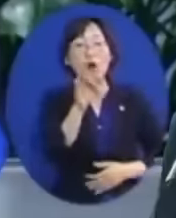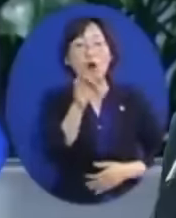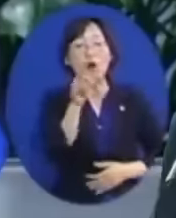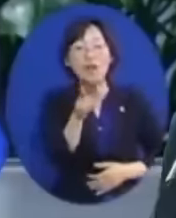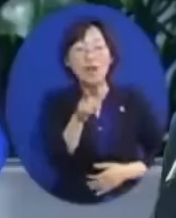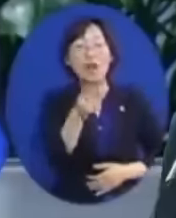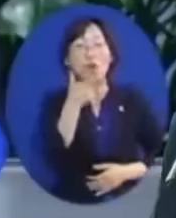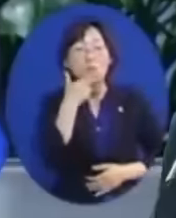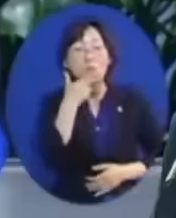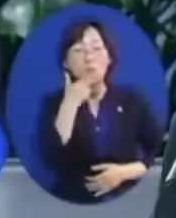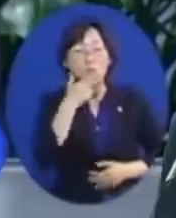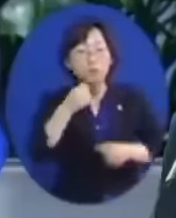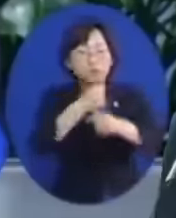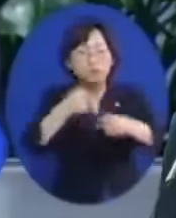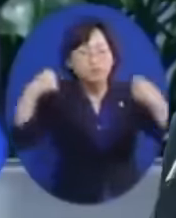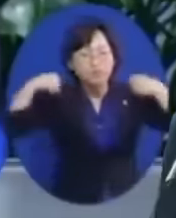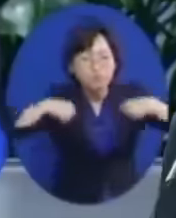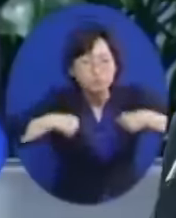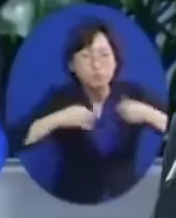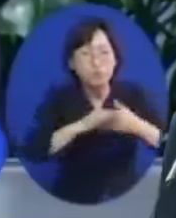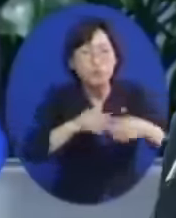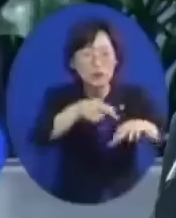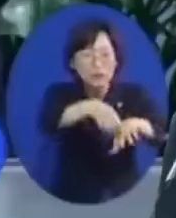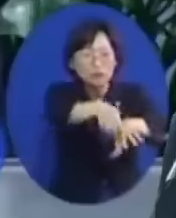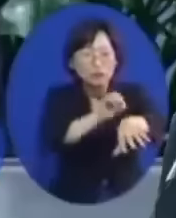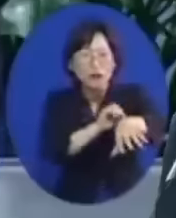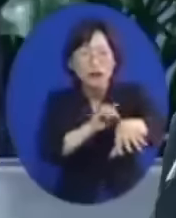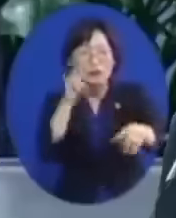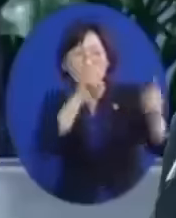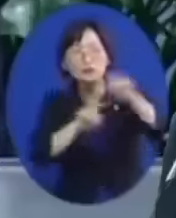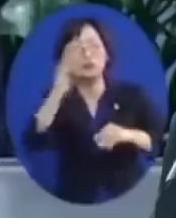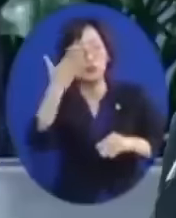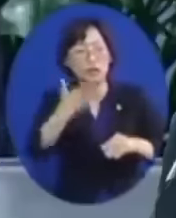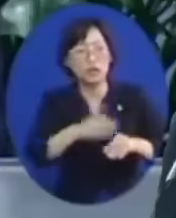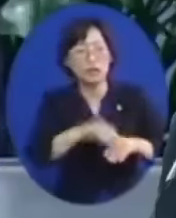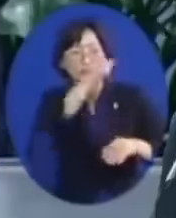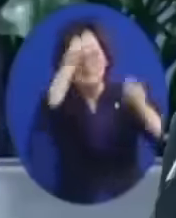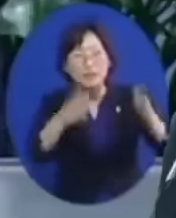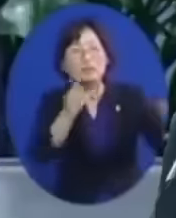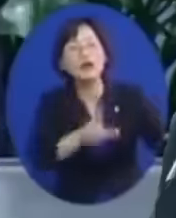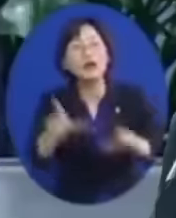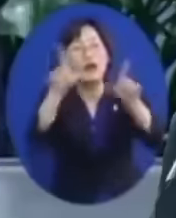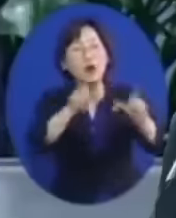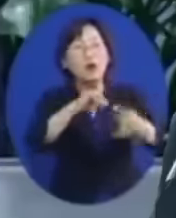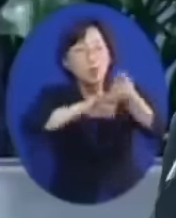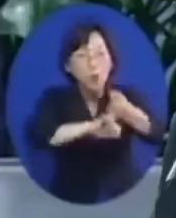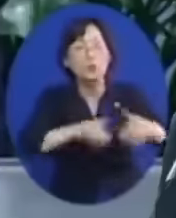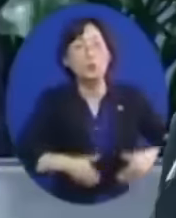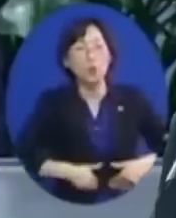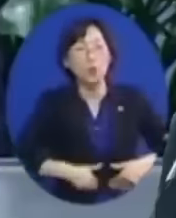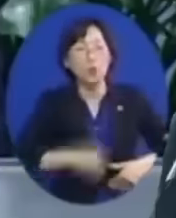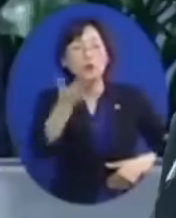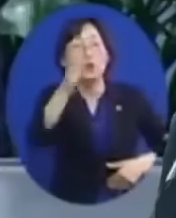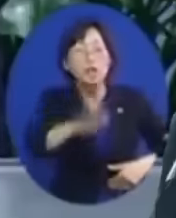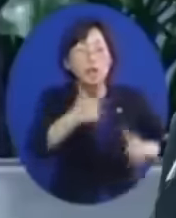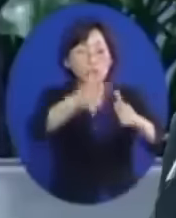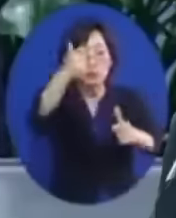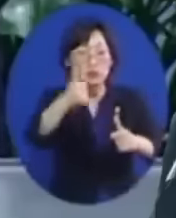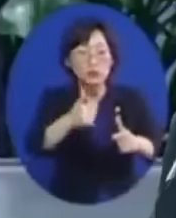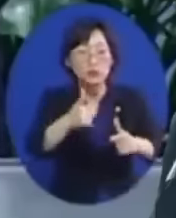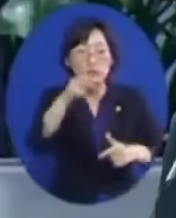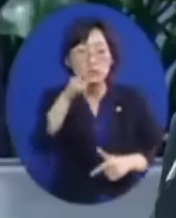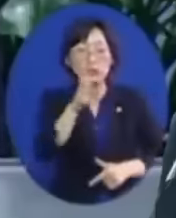벗겨지는 것입니다. 멍에는 인생을 살아가면서 앉을 수가 없는 것입니다. 그러나 나의 멍에를 지고 내게 배우면 무겁지